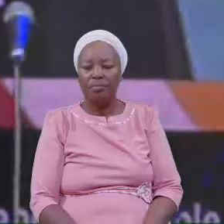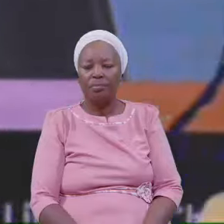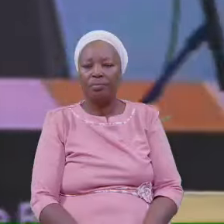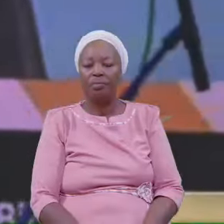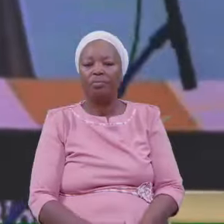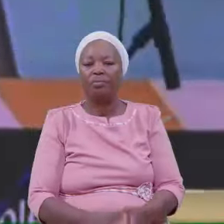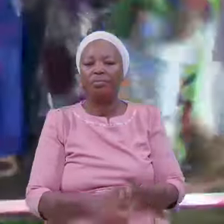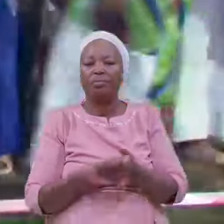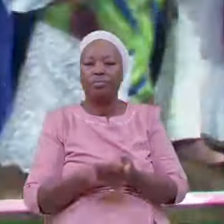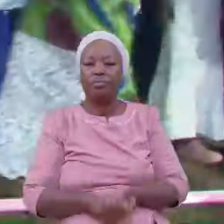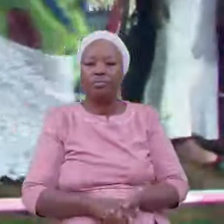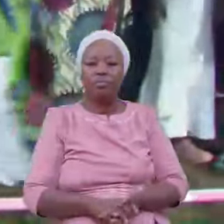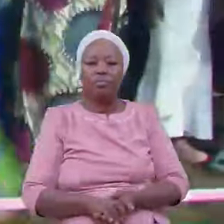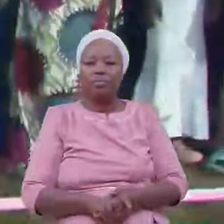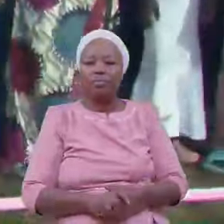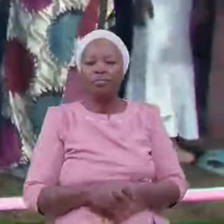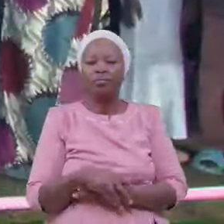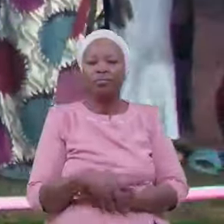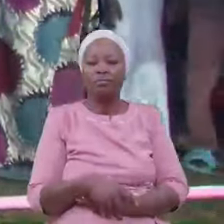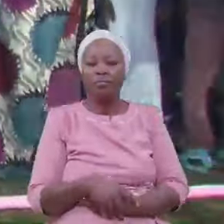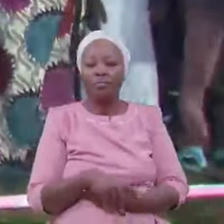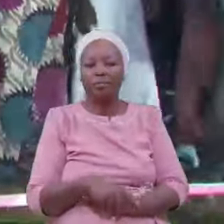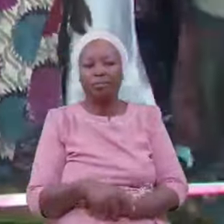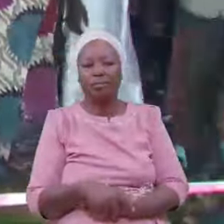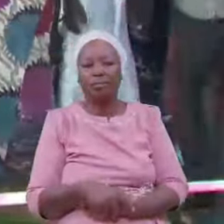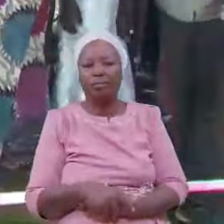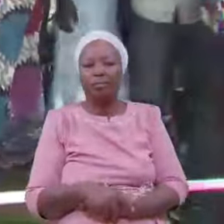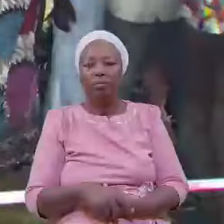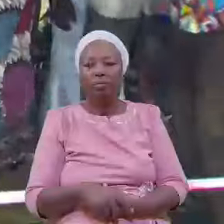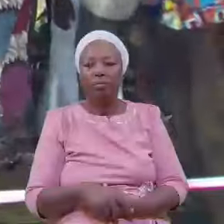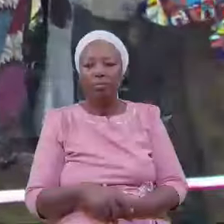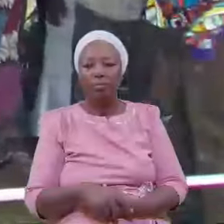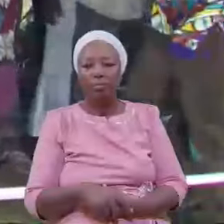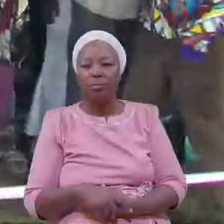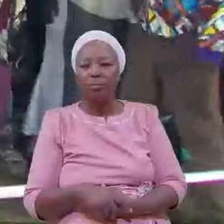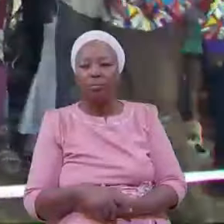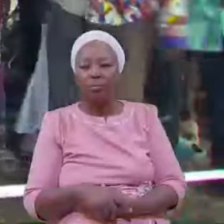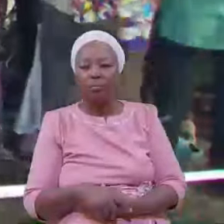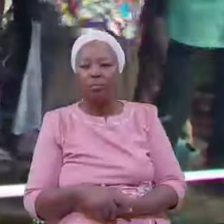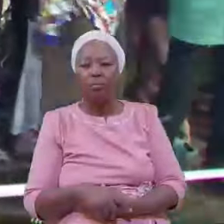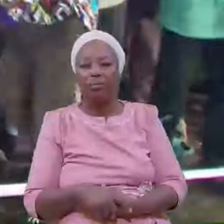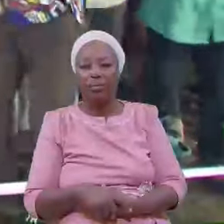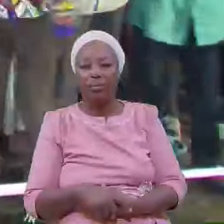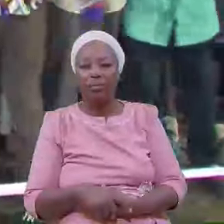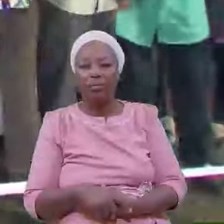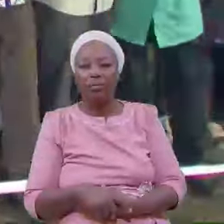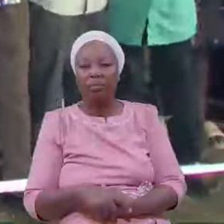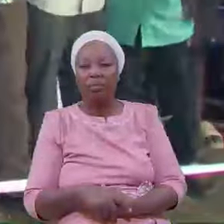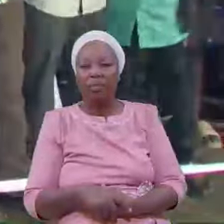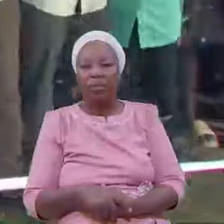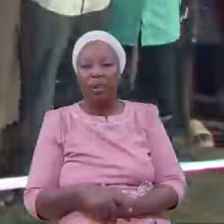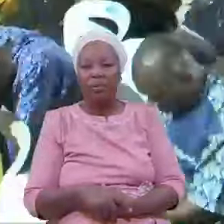Lumapit kayo sa Kanya. Manampalataya sa Panginoon. Tanggapin mo ang kaligtasan na inaalay sa atin ng